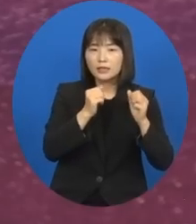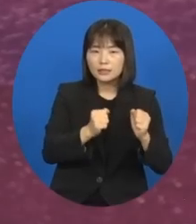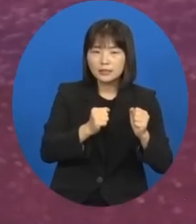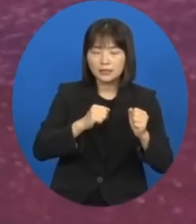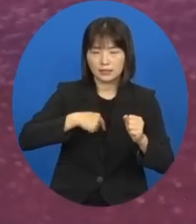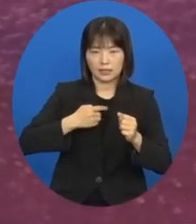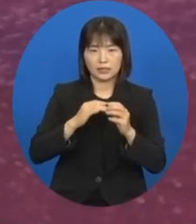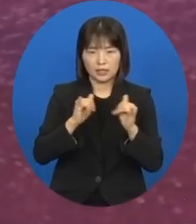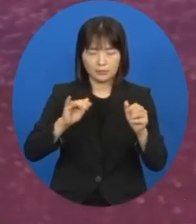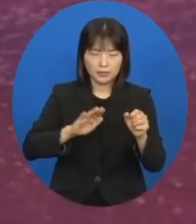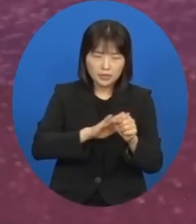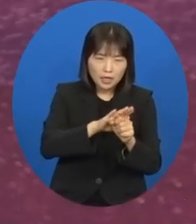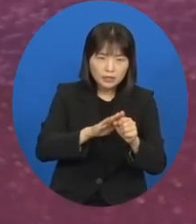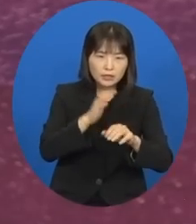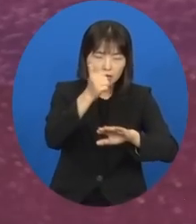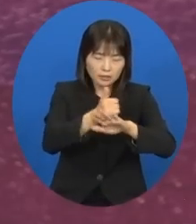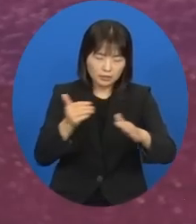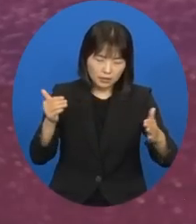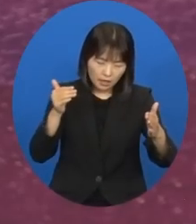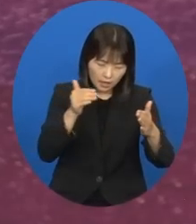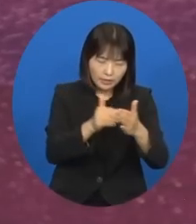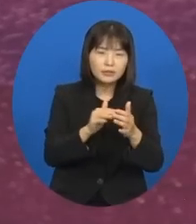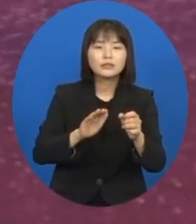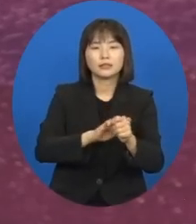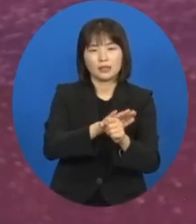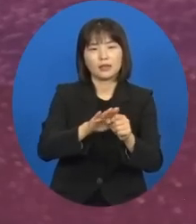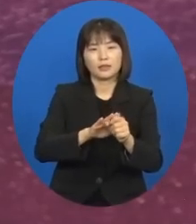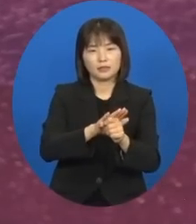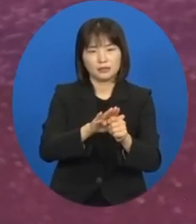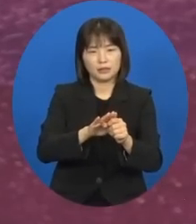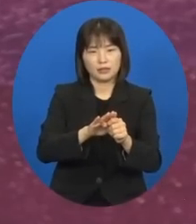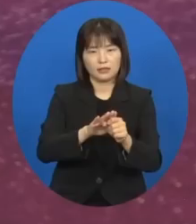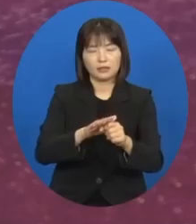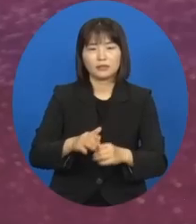사람들을 사랑하시되 끝까지 사랑하시니라